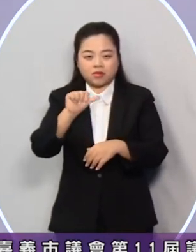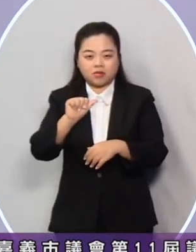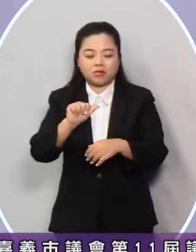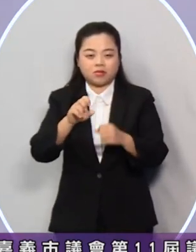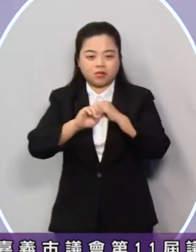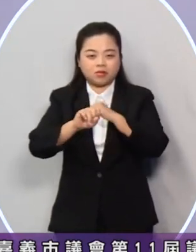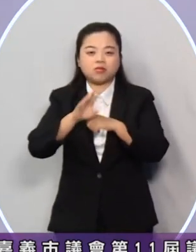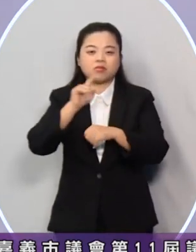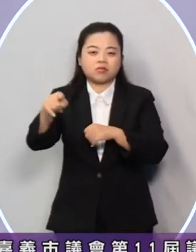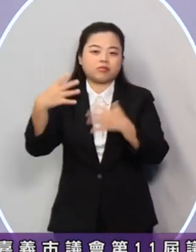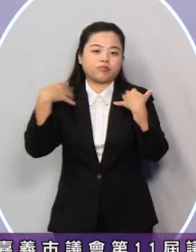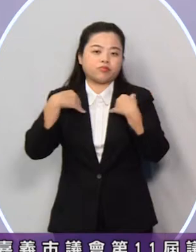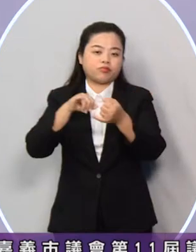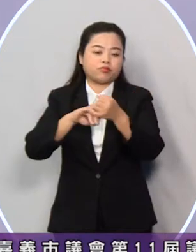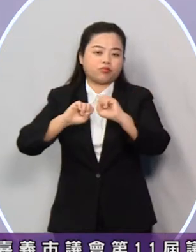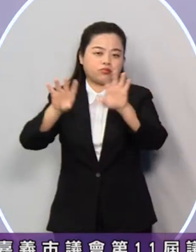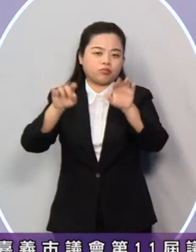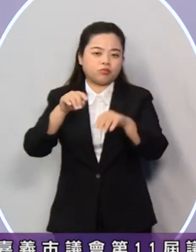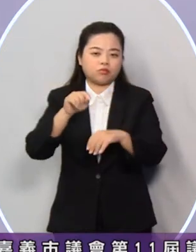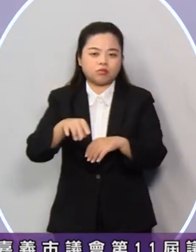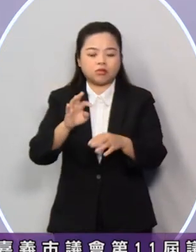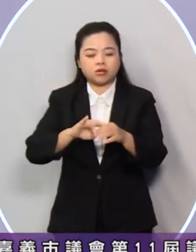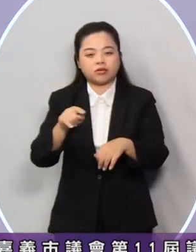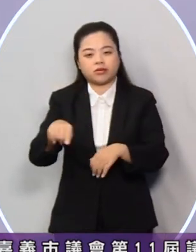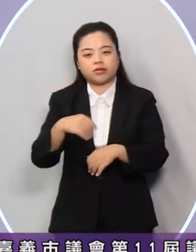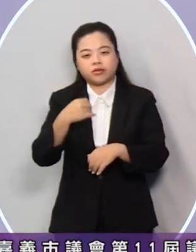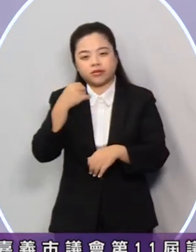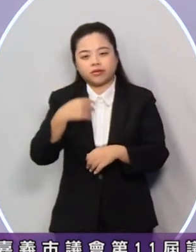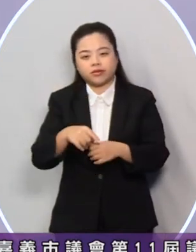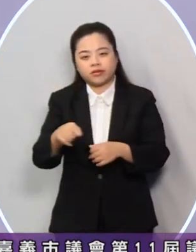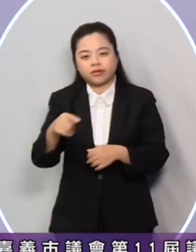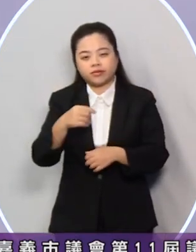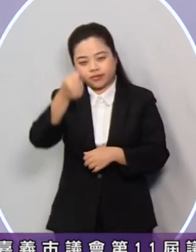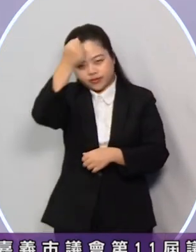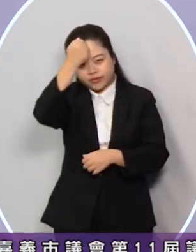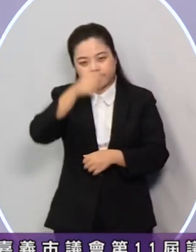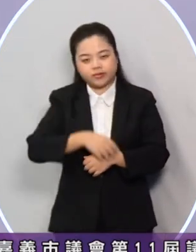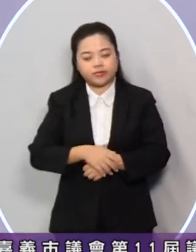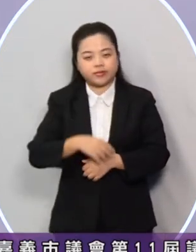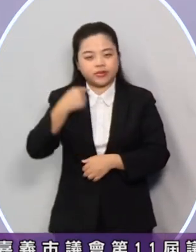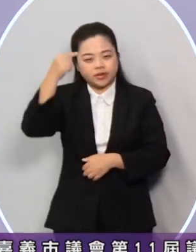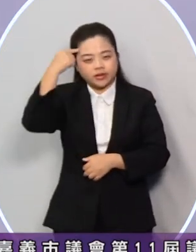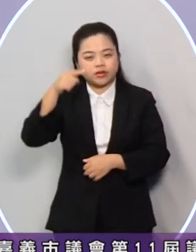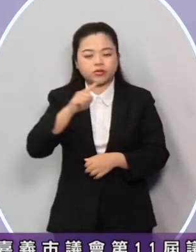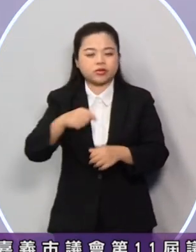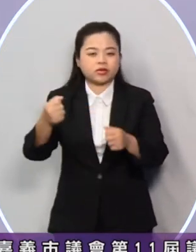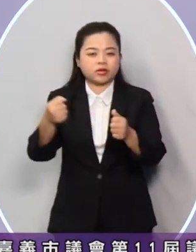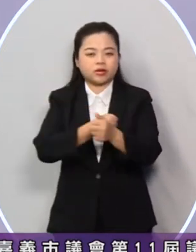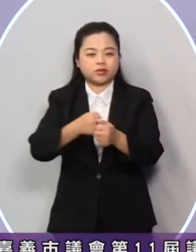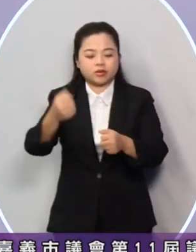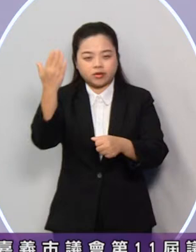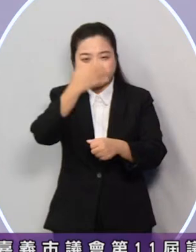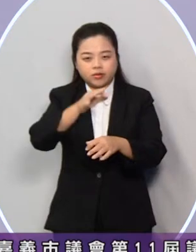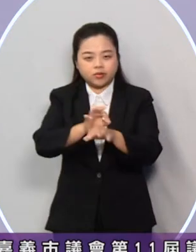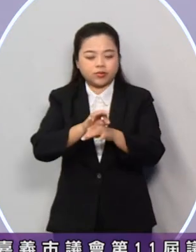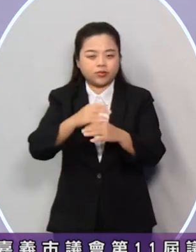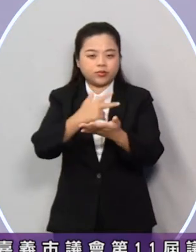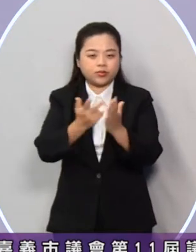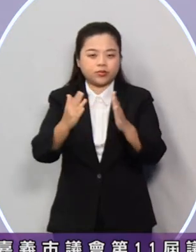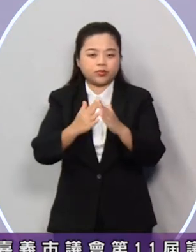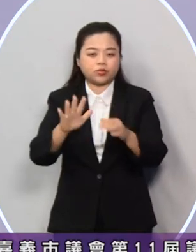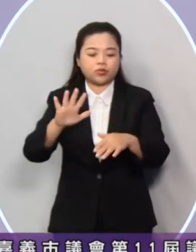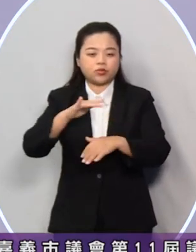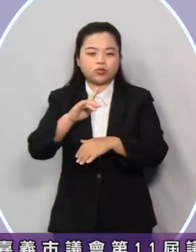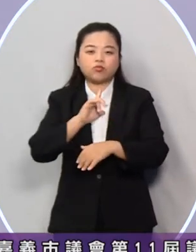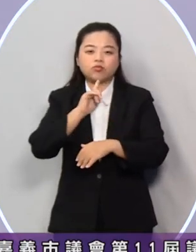的，怎么可以这么北蓝？我都想称他为暴力美学的艺术家。有钱人的